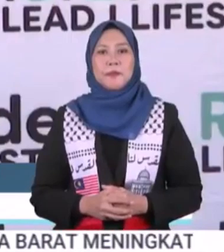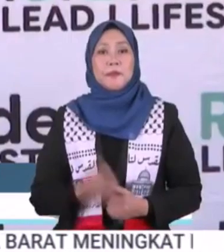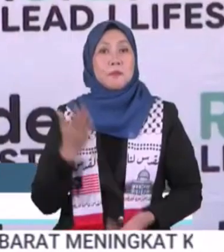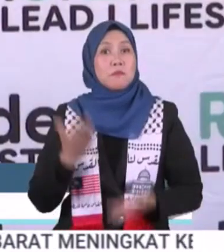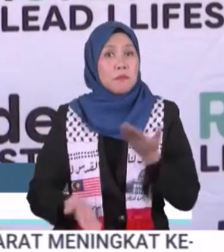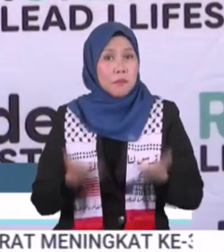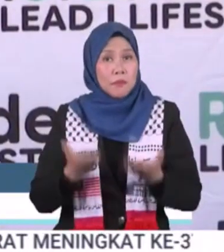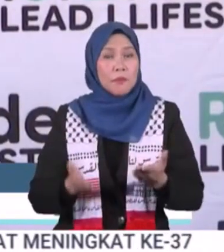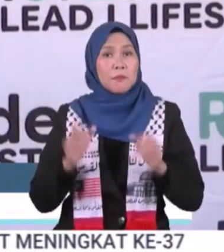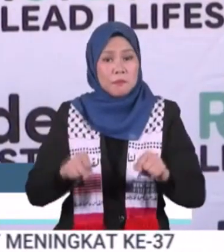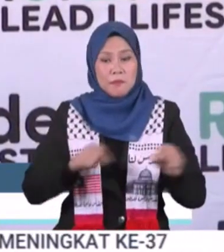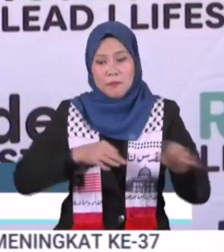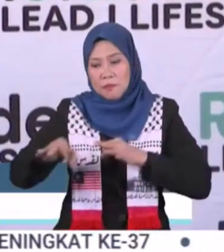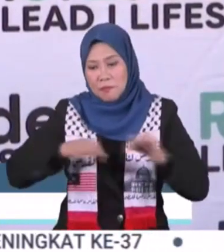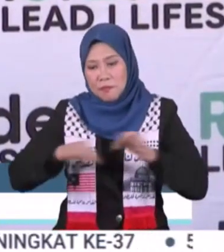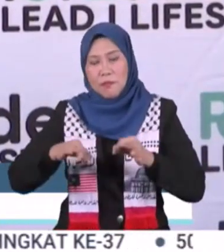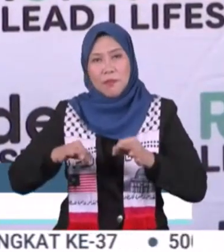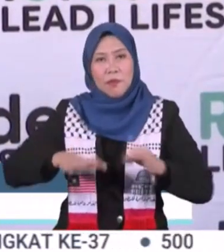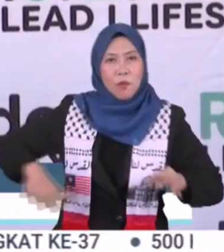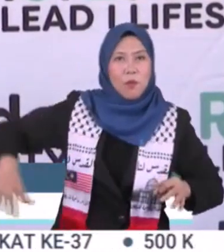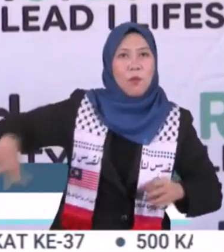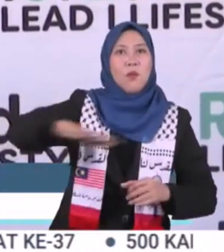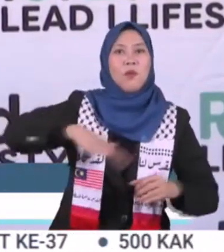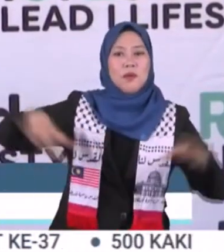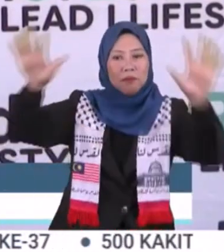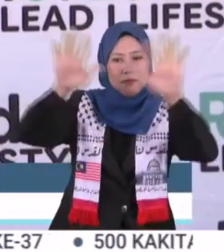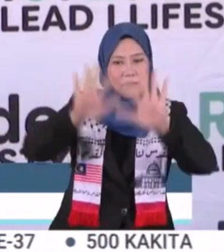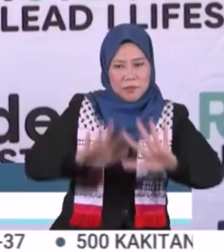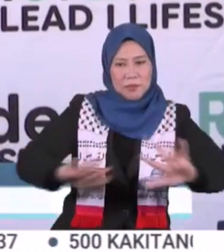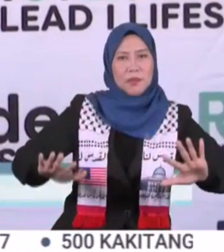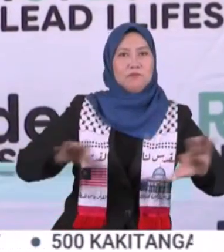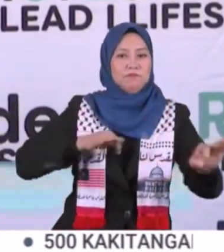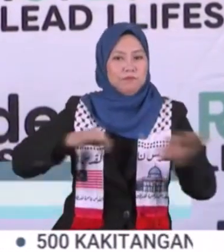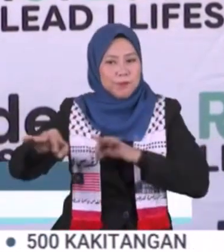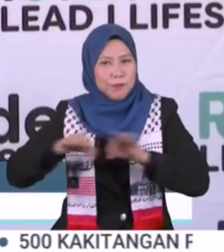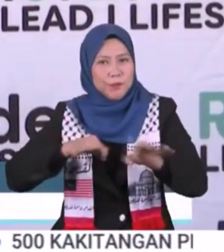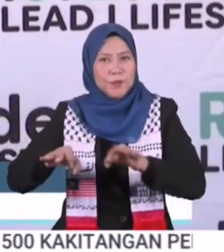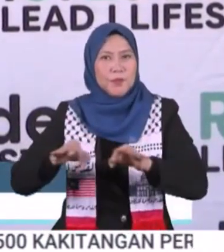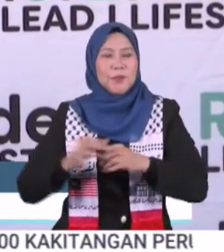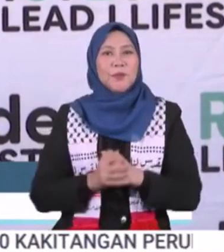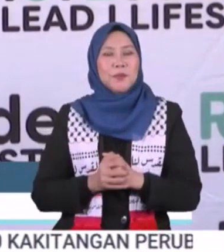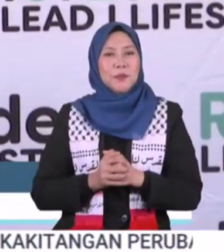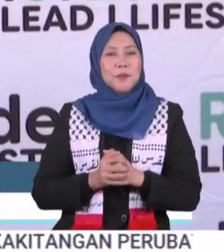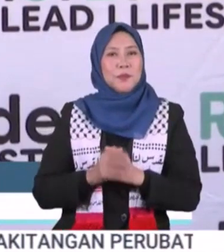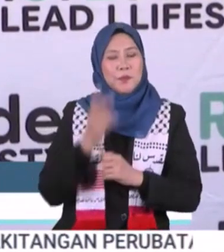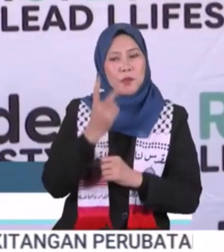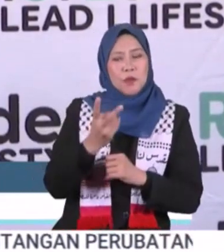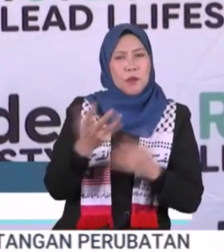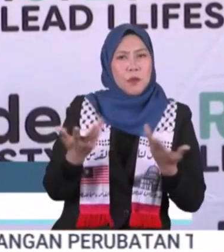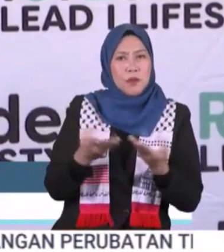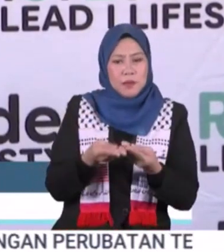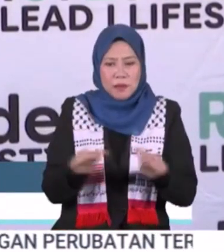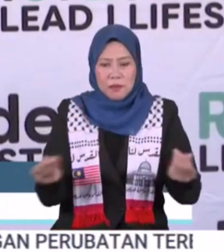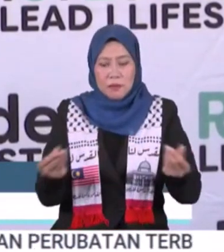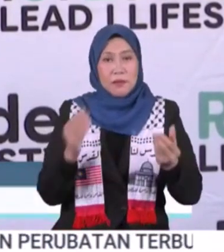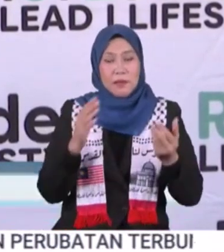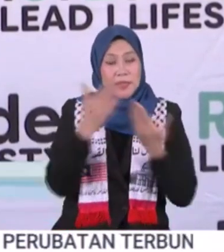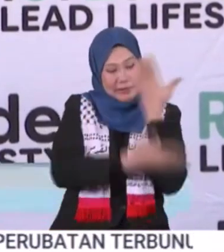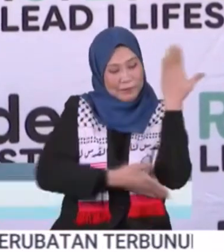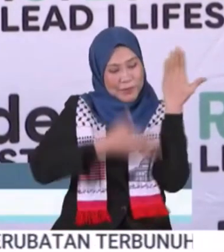Mungkin nanti kita boleh expandkan pada seluruh negara ASEAN. Disebabkan kalau kita melihat kedudukan tanah